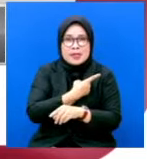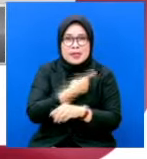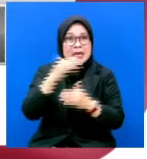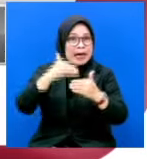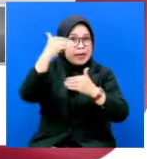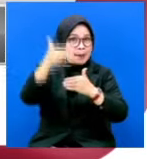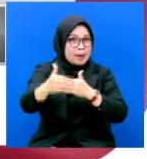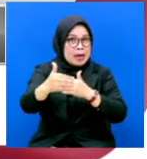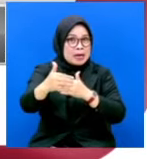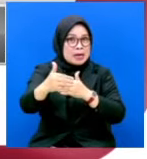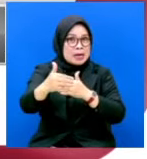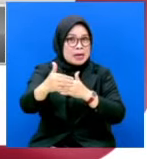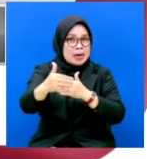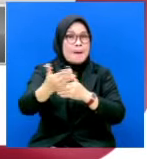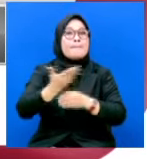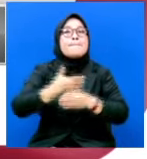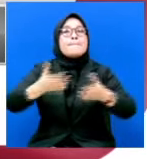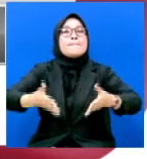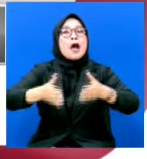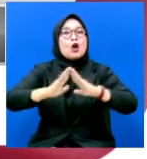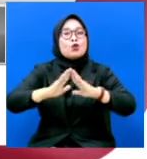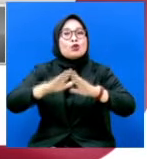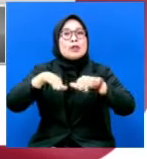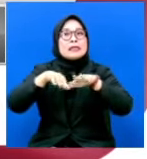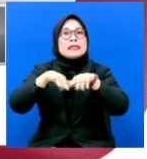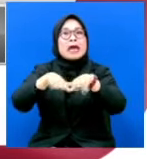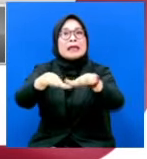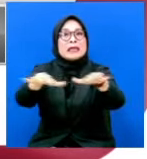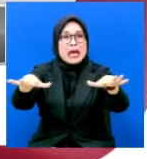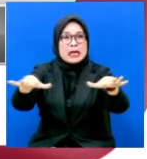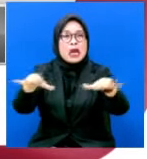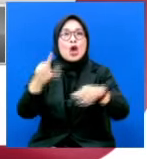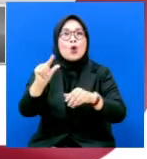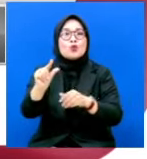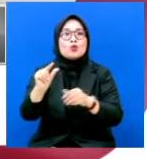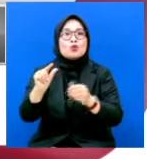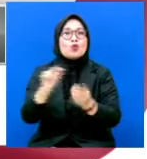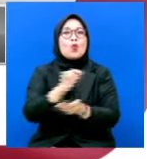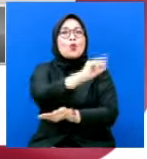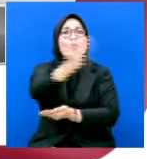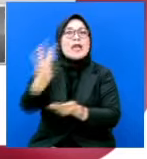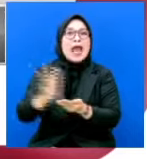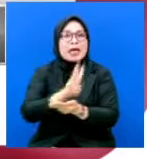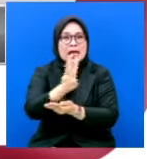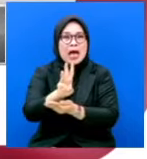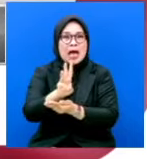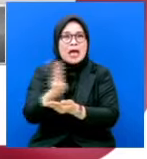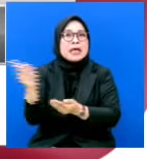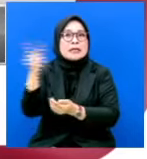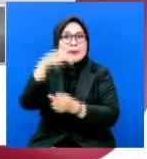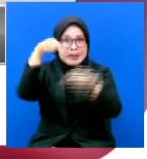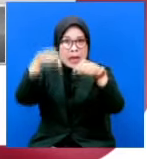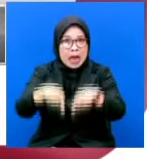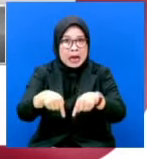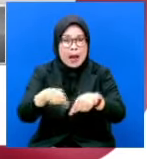depan kita akan bangun jaringan untuk wilaywilayahwilayah yang Sampai dengan saat ini